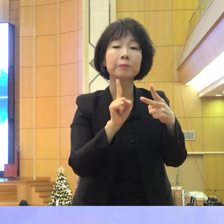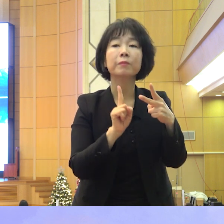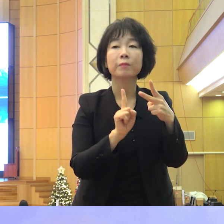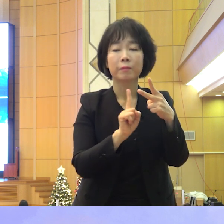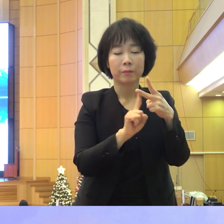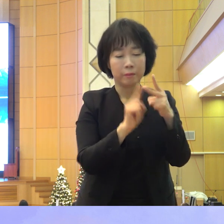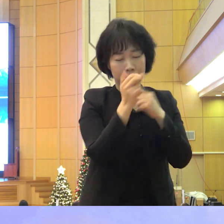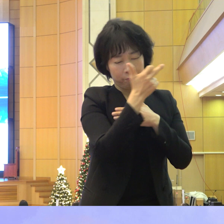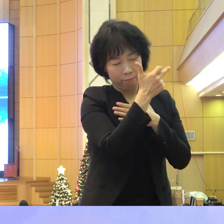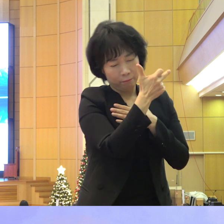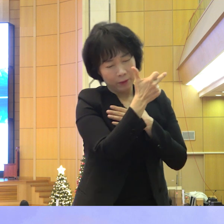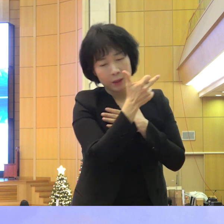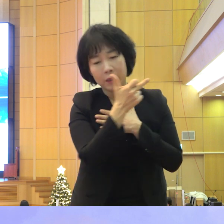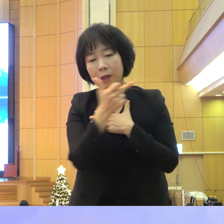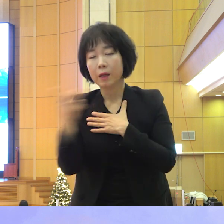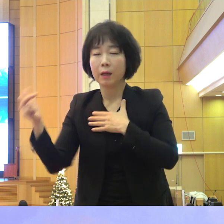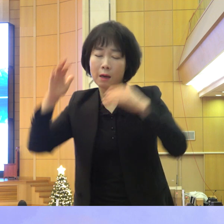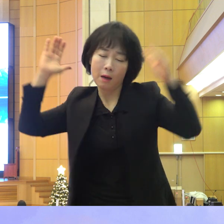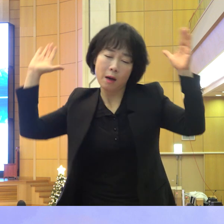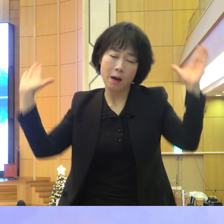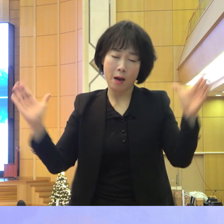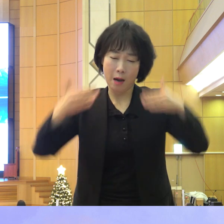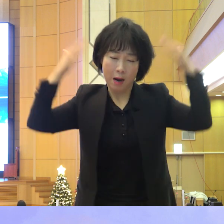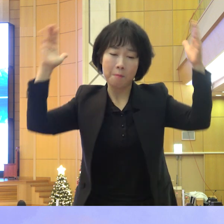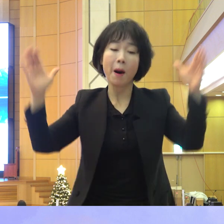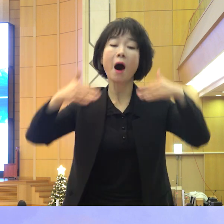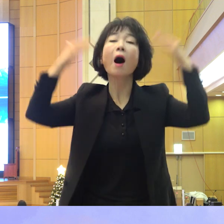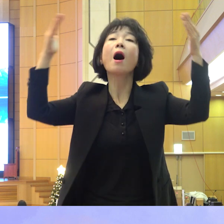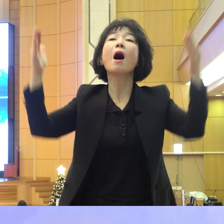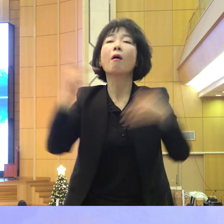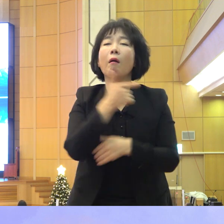같든지 큰